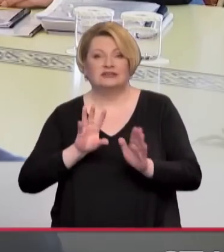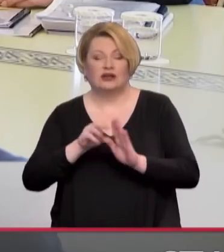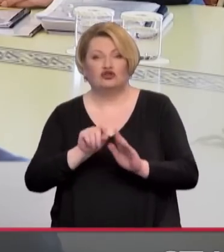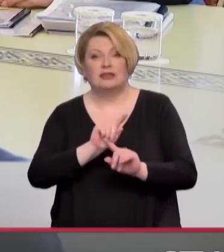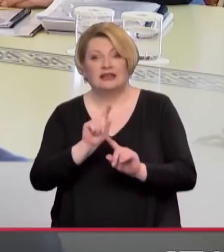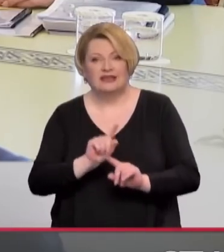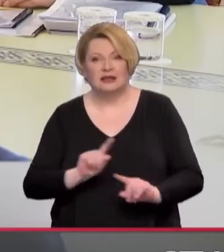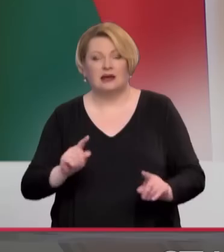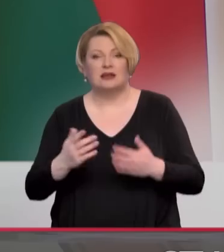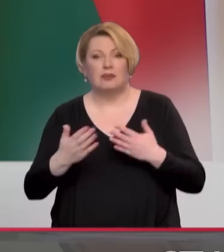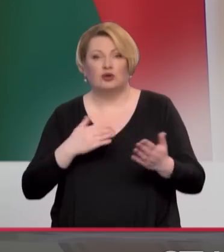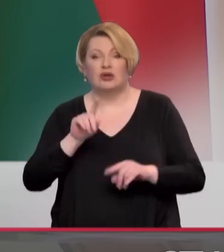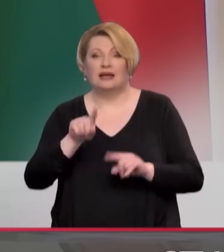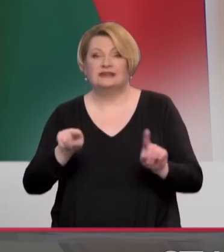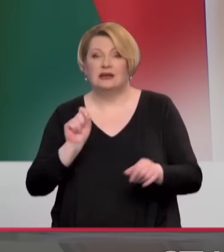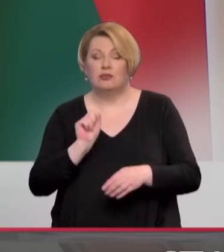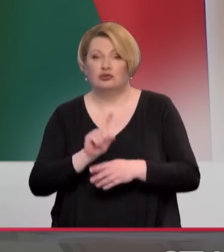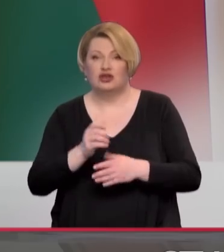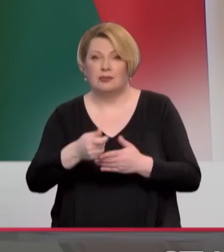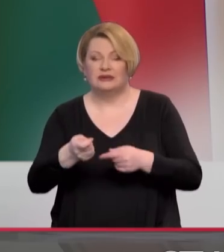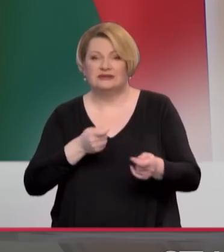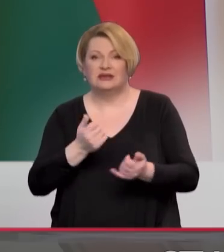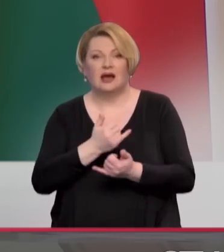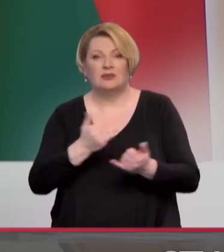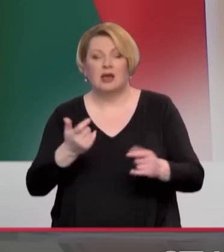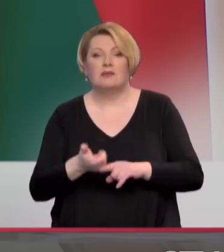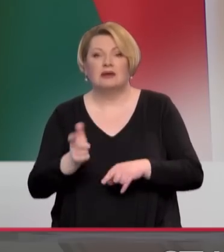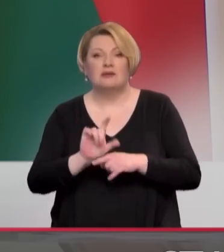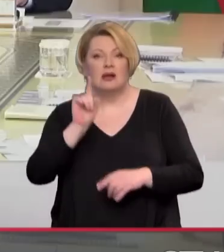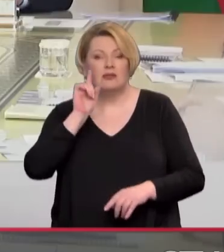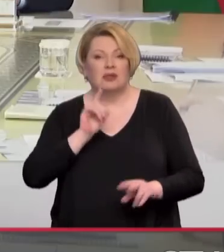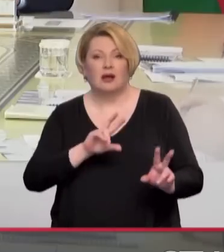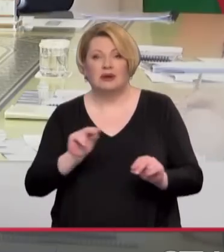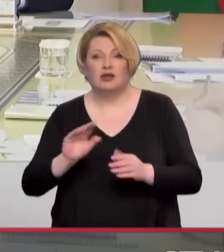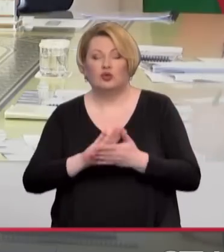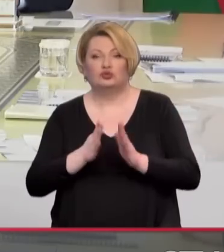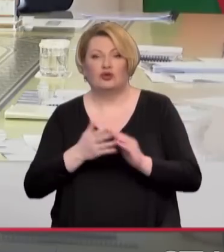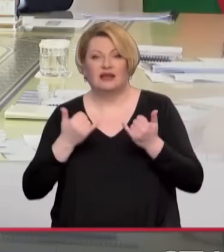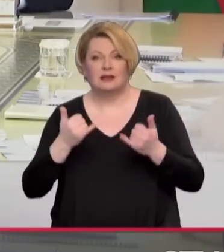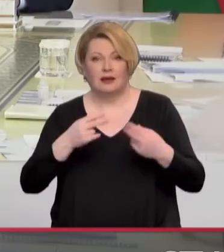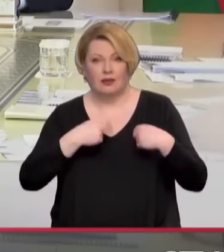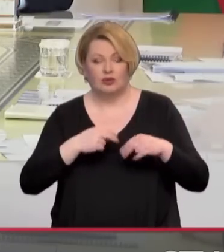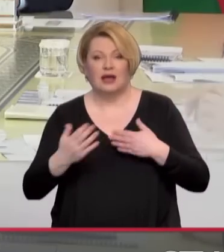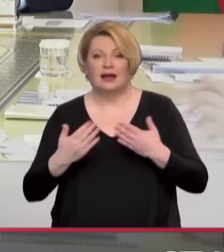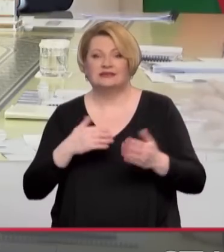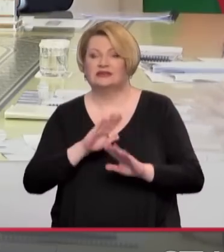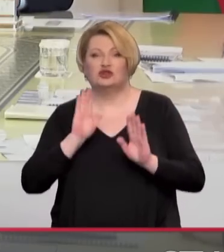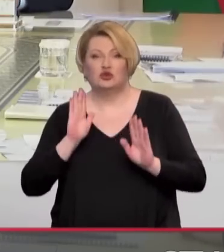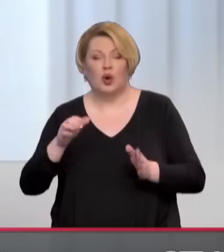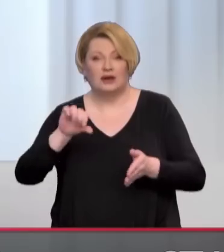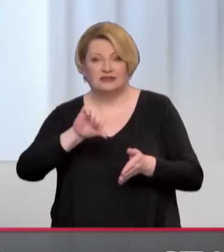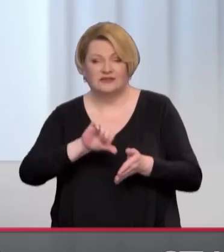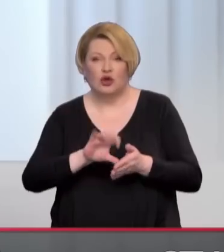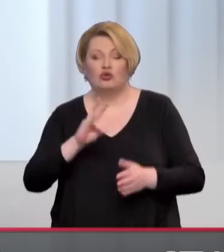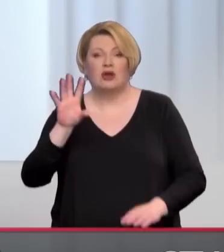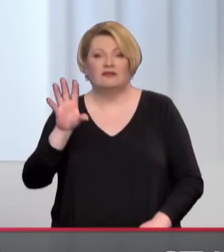нестандартный подход. Отдельное поручение президента – обеспечить максимально благоприятные условия для работы. Это касается не только резидентов ПВТ,